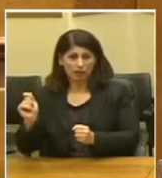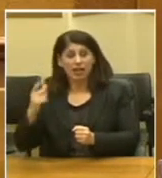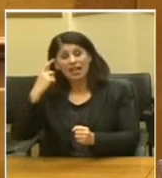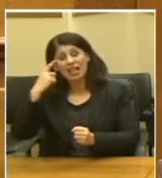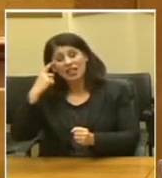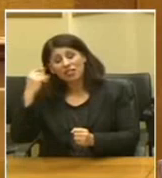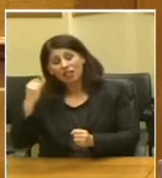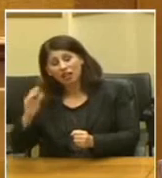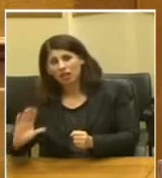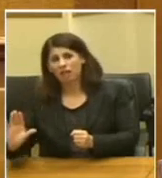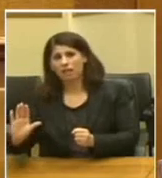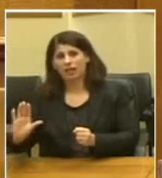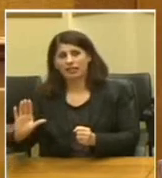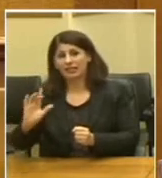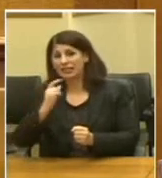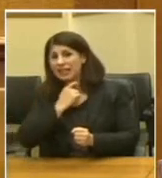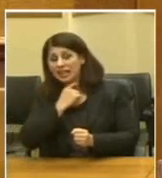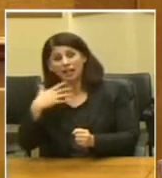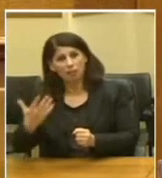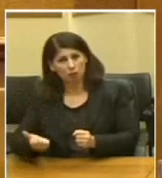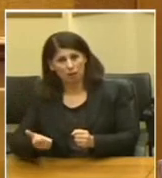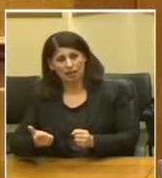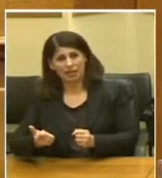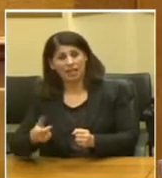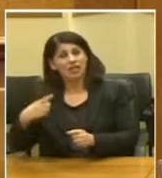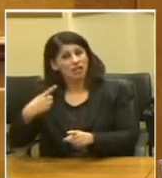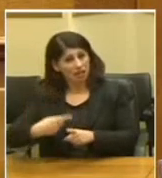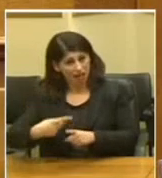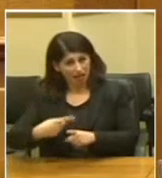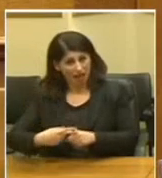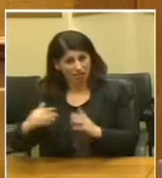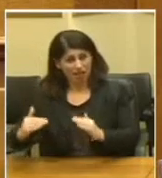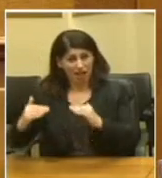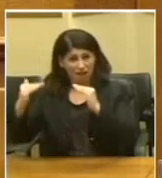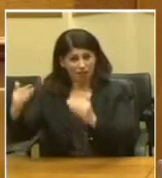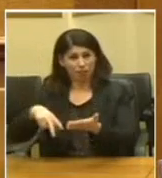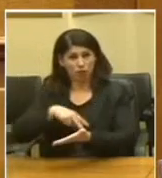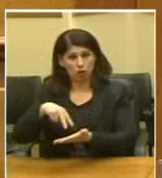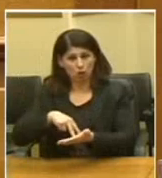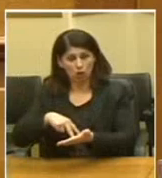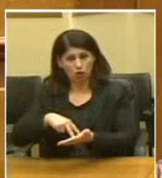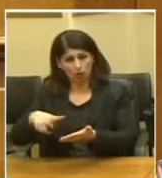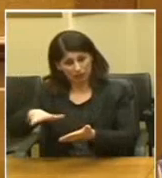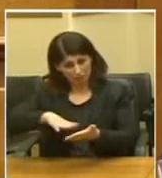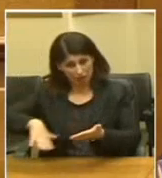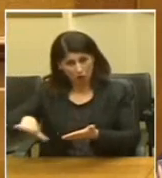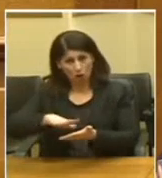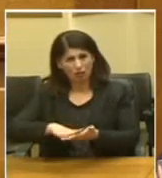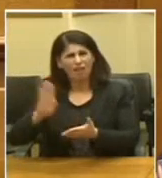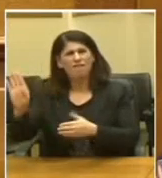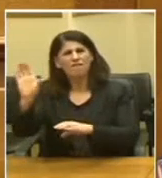κατανοείτε την ανάγκη που υπάρχει η Ελλάδα να αναβαθμίσει το ρόλο της στην ευρύτερη περιοχή των Βαλκανίων και